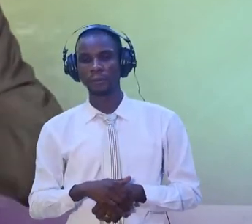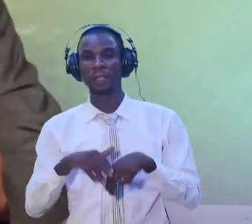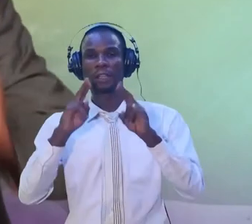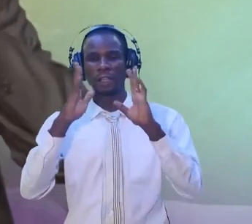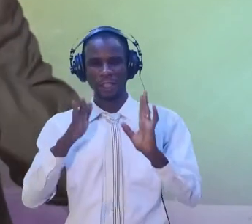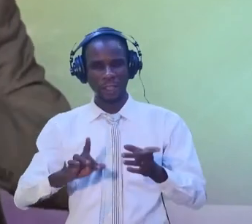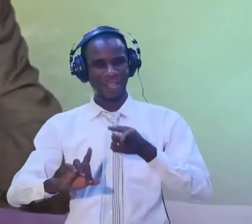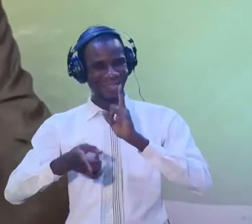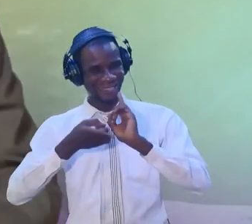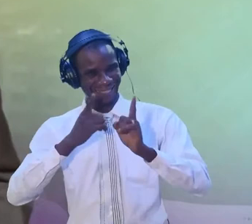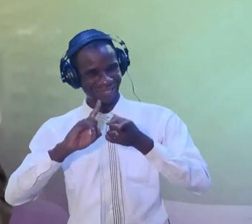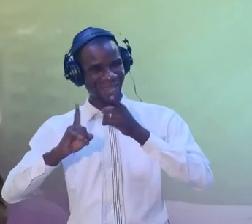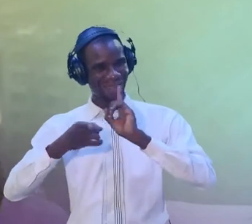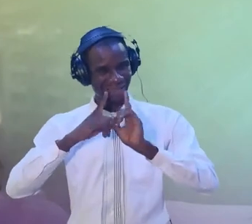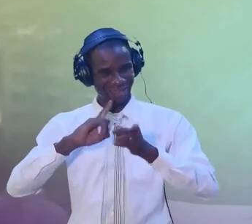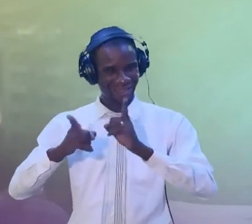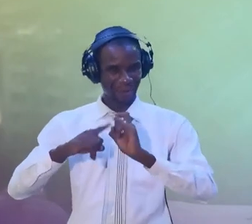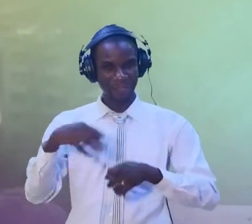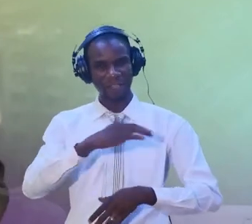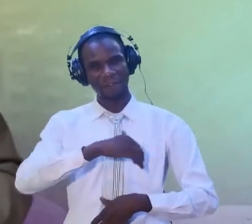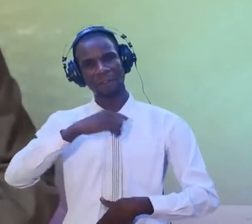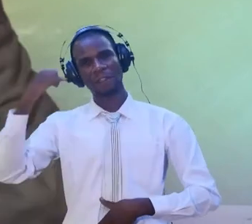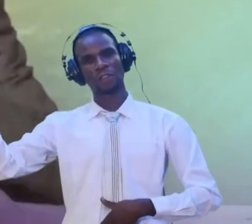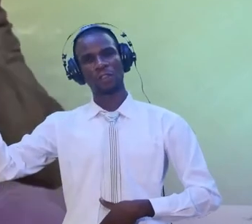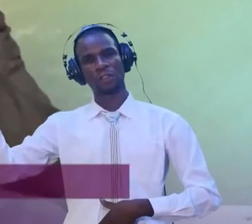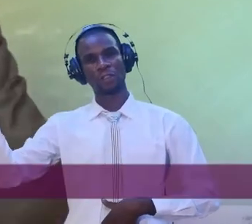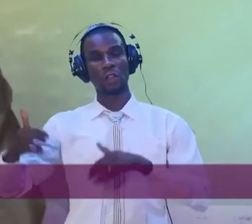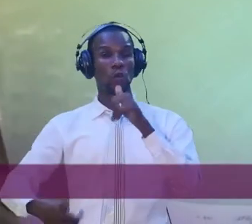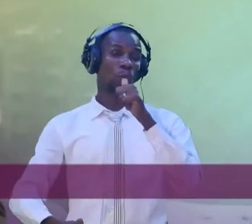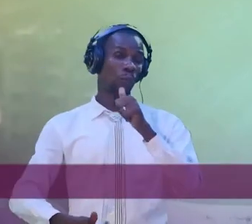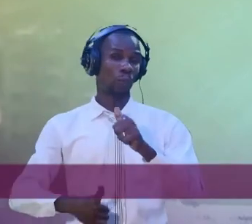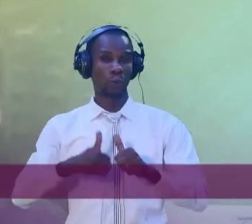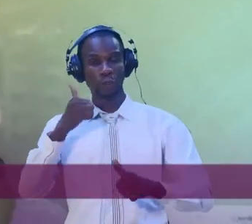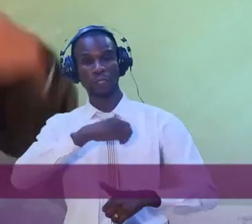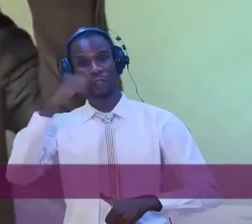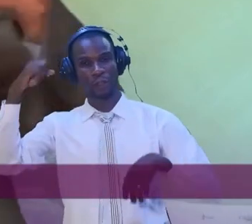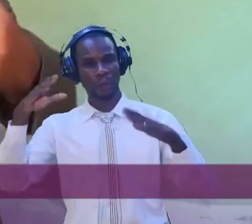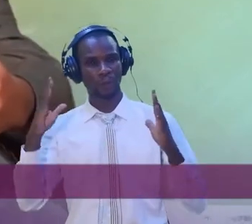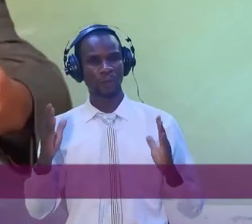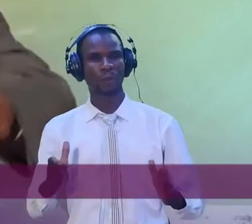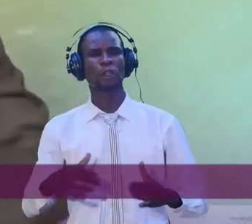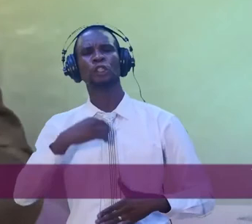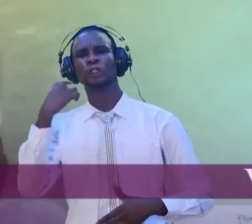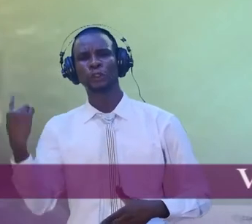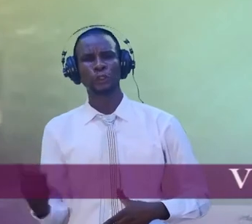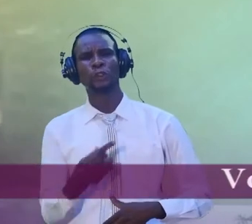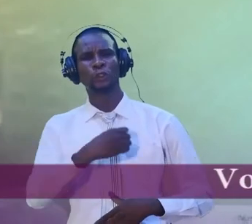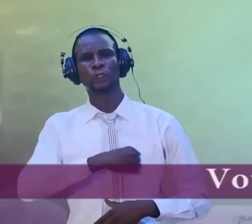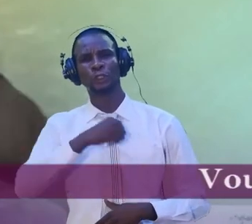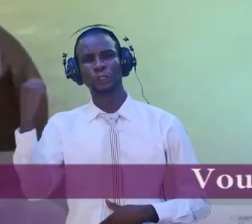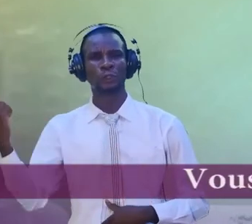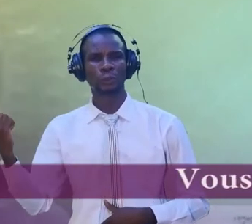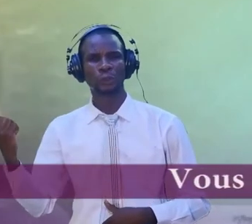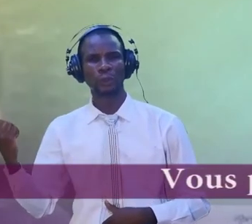katika vita walijua kwamba walikuwa na nguvu waliongea sana kuhusu ushindi na zaidi ya